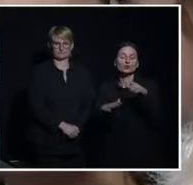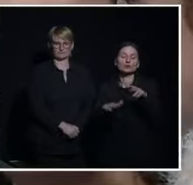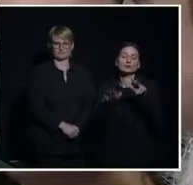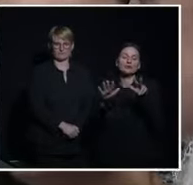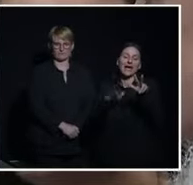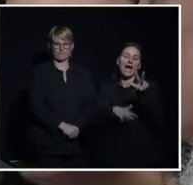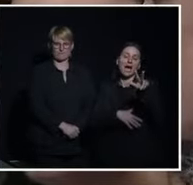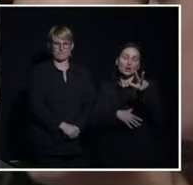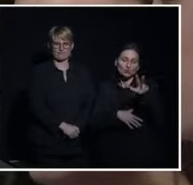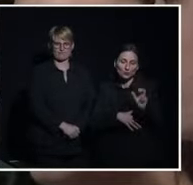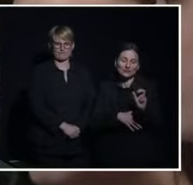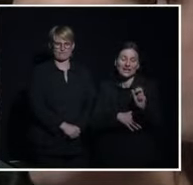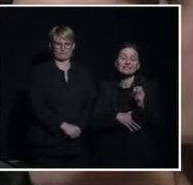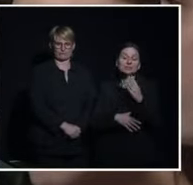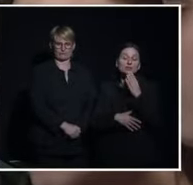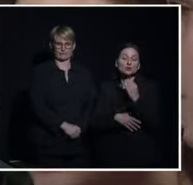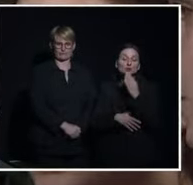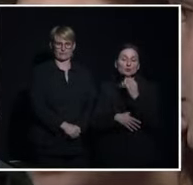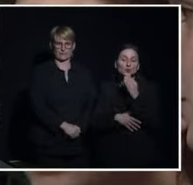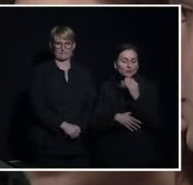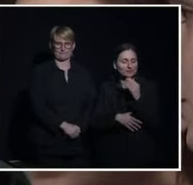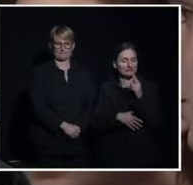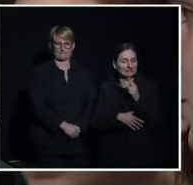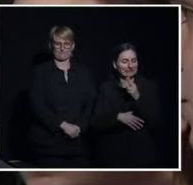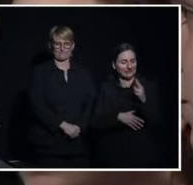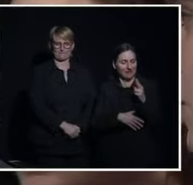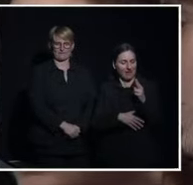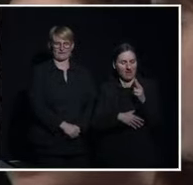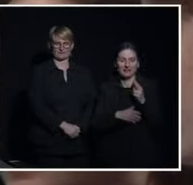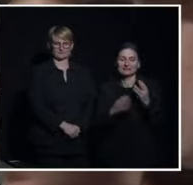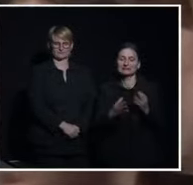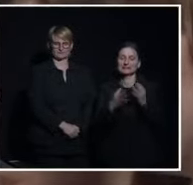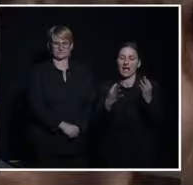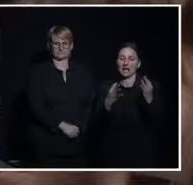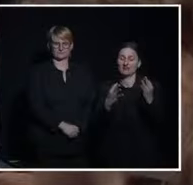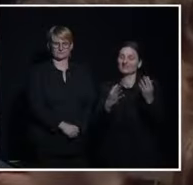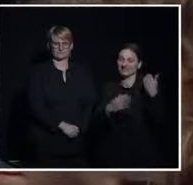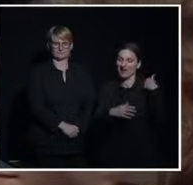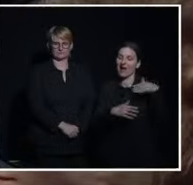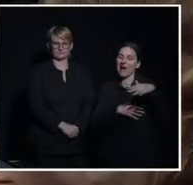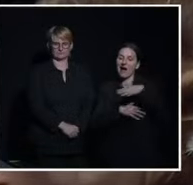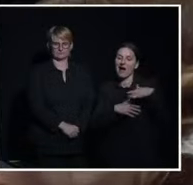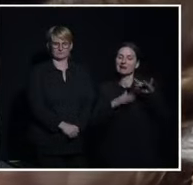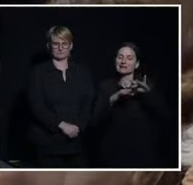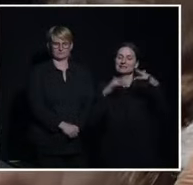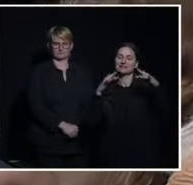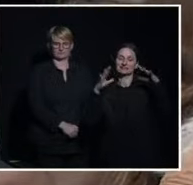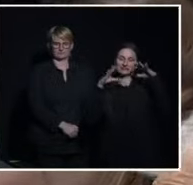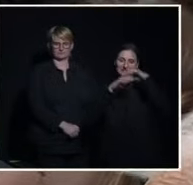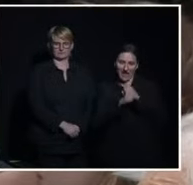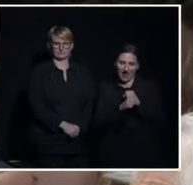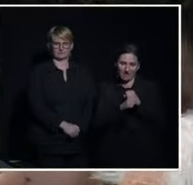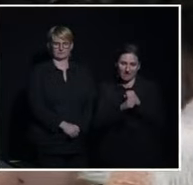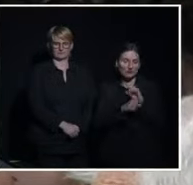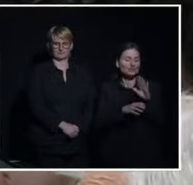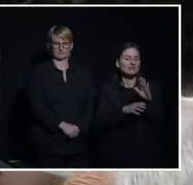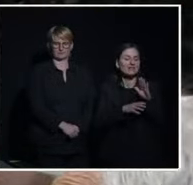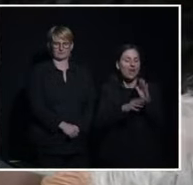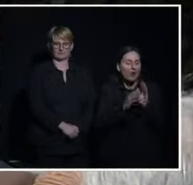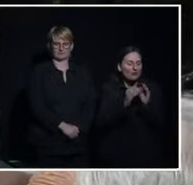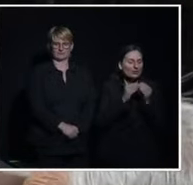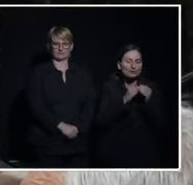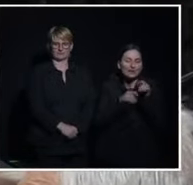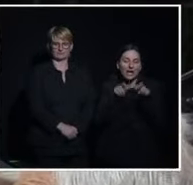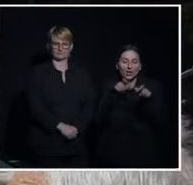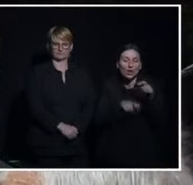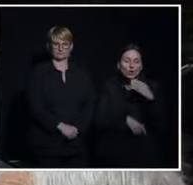jüdische Sakralgegenstände nach der sogenannten Reichskristallnacht eben versteckt hat, der dann Juden in der Familie versteckt hat